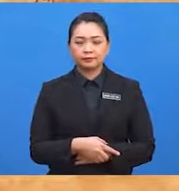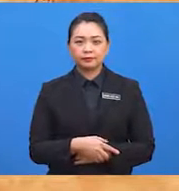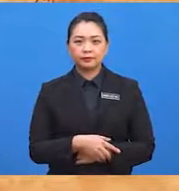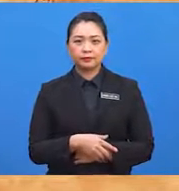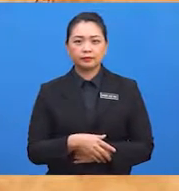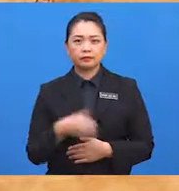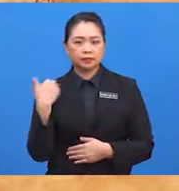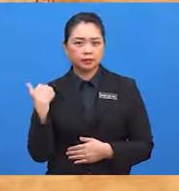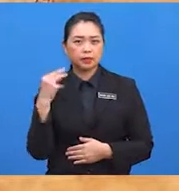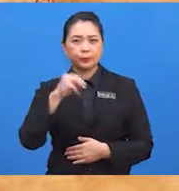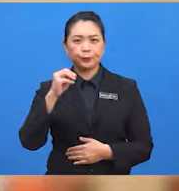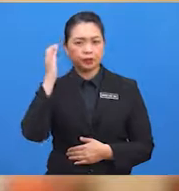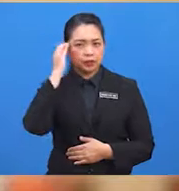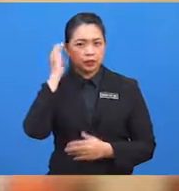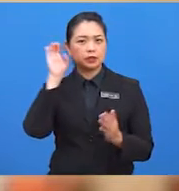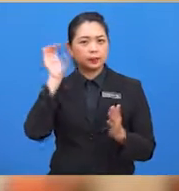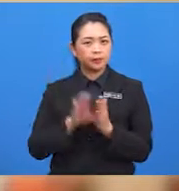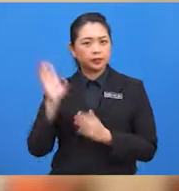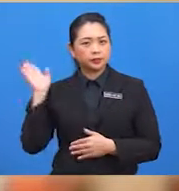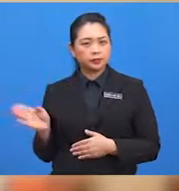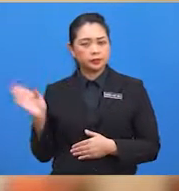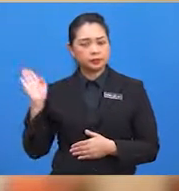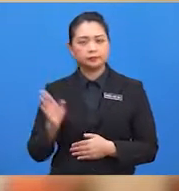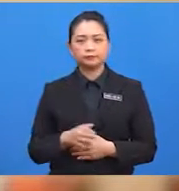Adakah murid-murid tahu mengenai gambar ini?